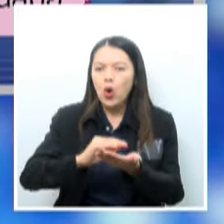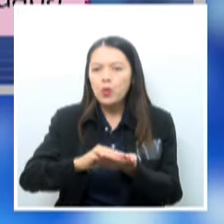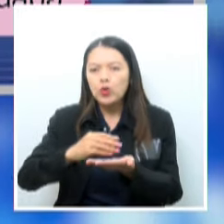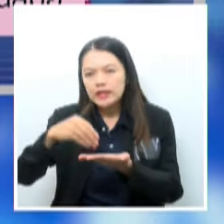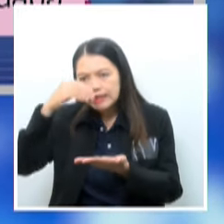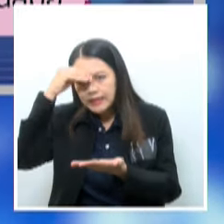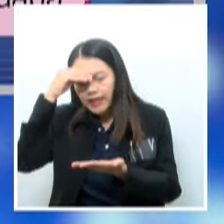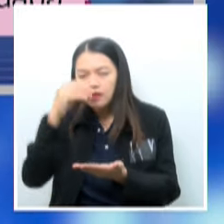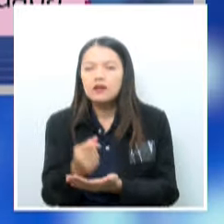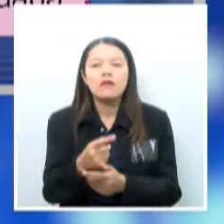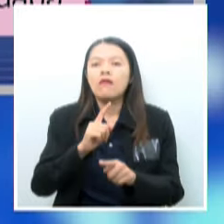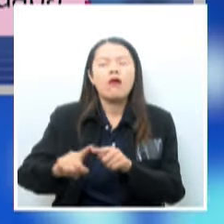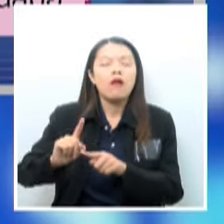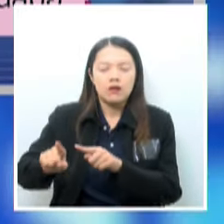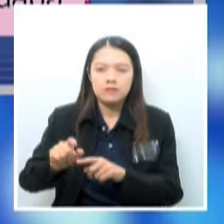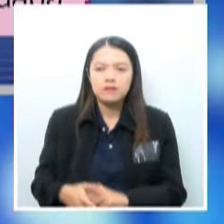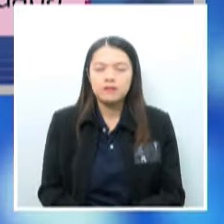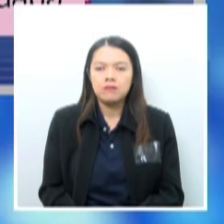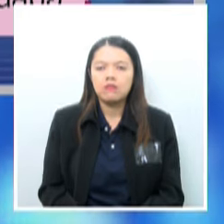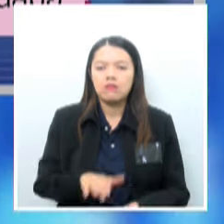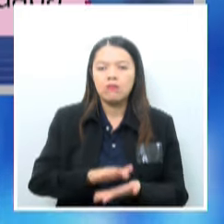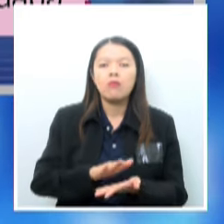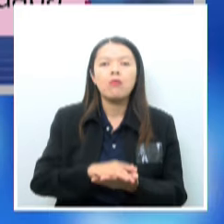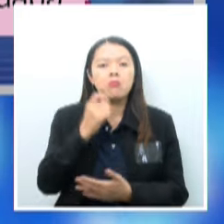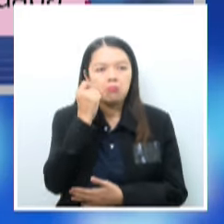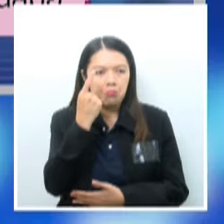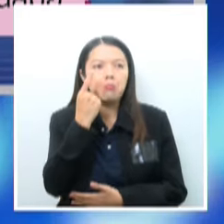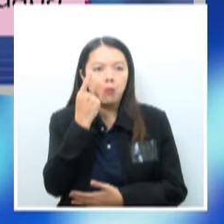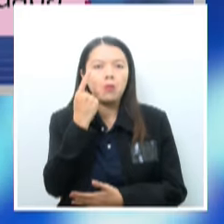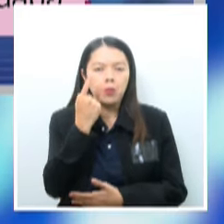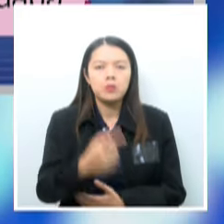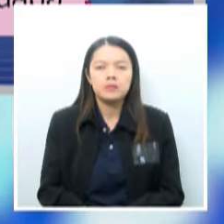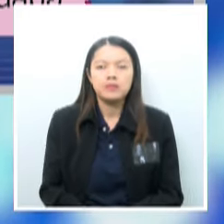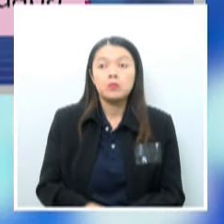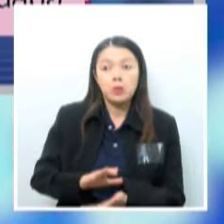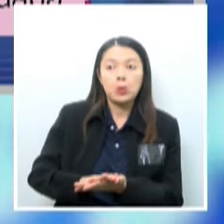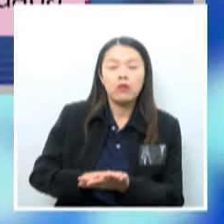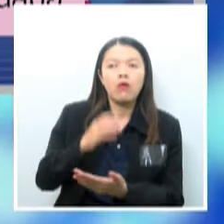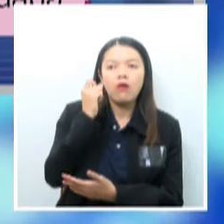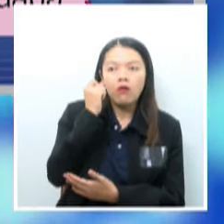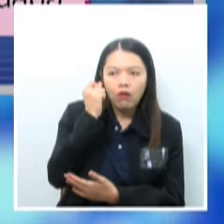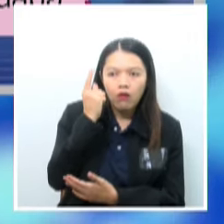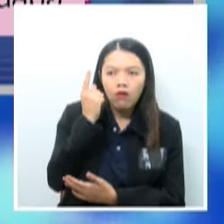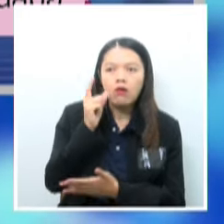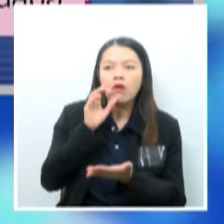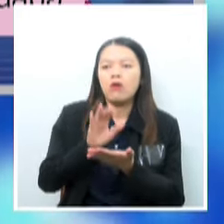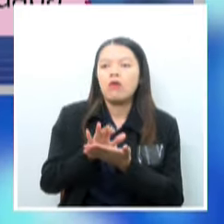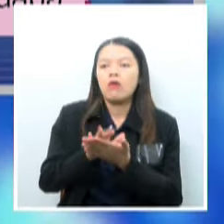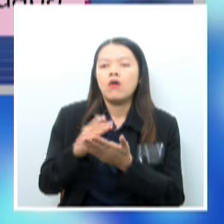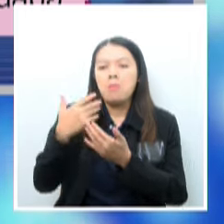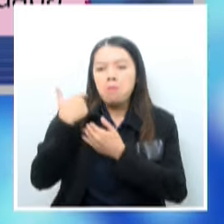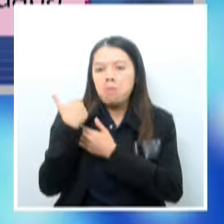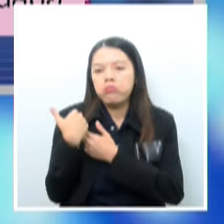OBEC Asset นะครับเพราะนั้นโรงเรียนก็จะเข้าใจเรานะครับพอโรงเรียนเข้าใจเราปุ๊บเราโรงเรียนก็จะลดภา